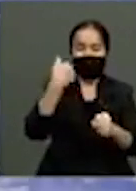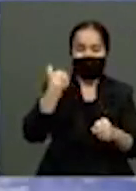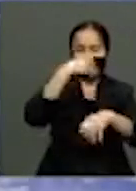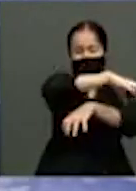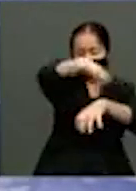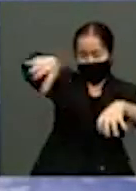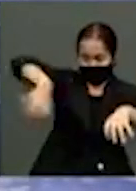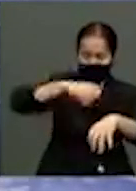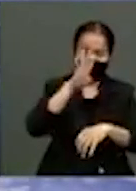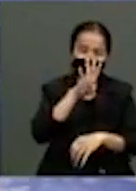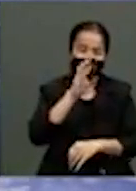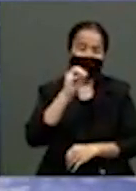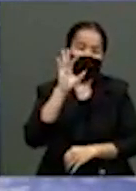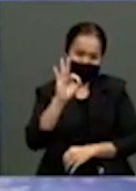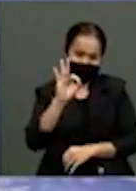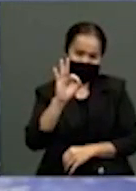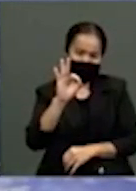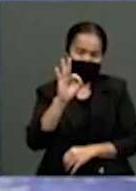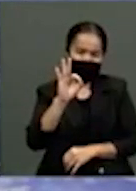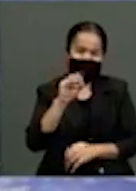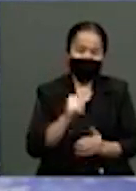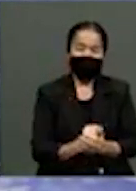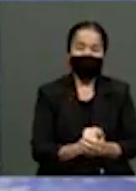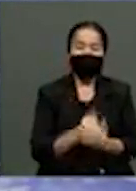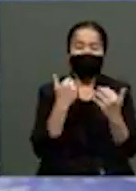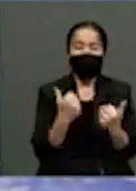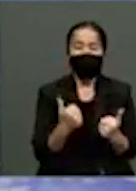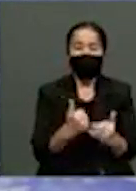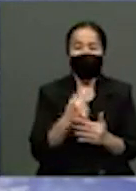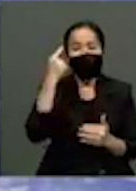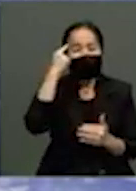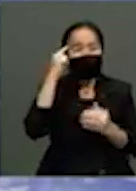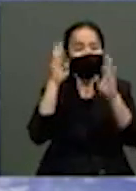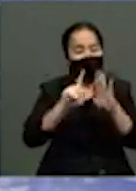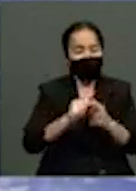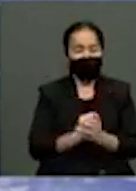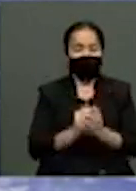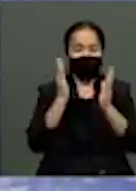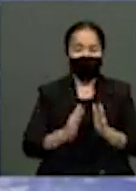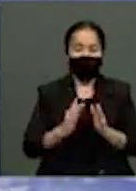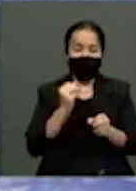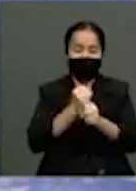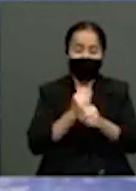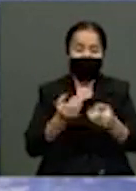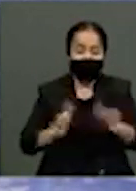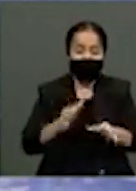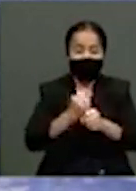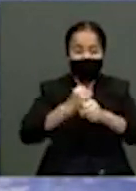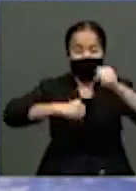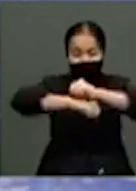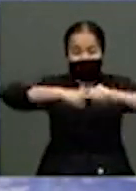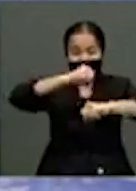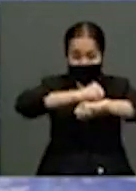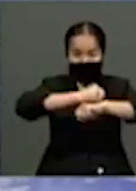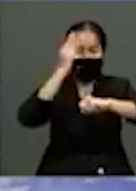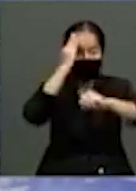409แคมป์นะครับซึ่งตรงนี้เนี่ยลักษณะของแคมป์คนงานบางที่อยู่ตรงนั้น